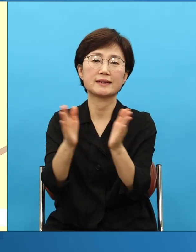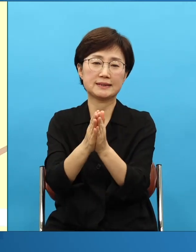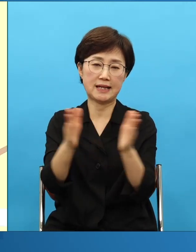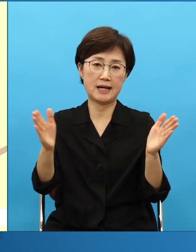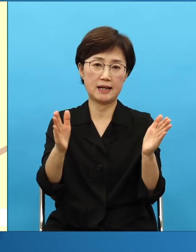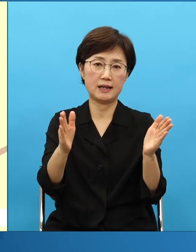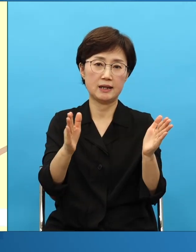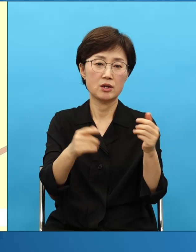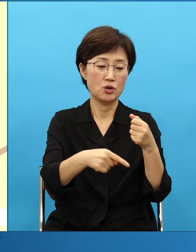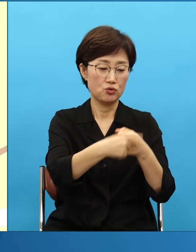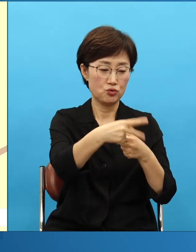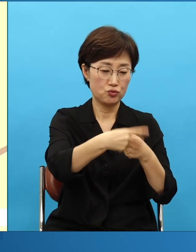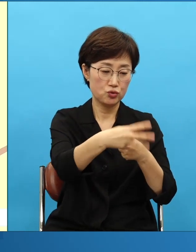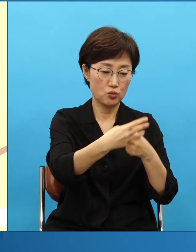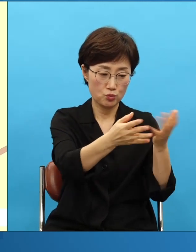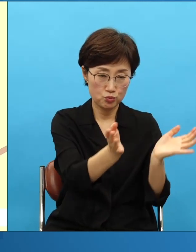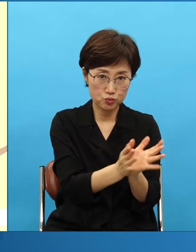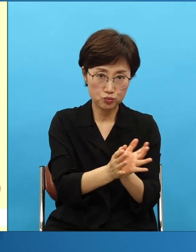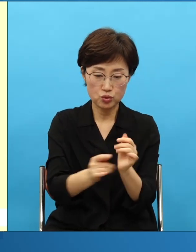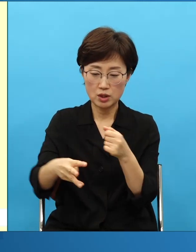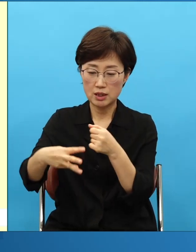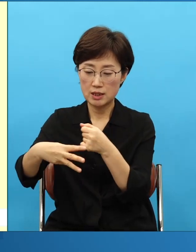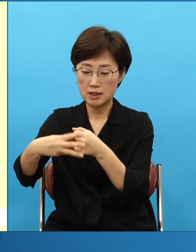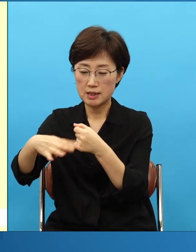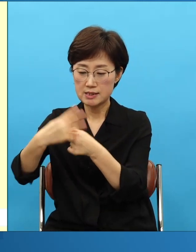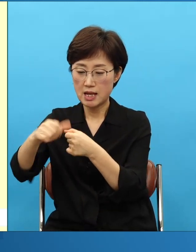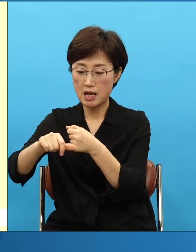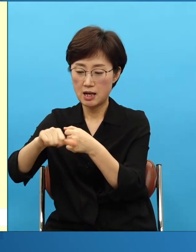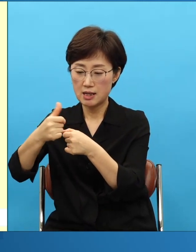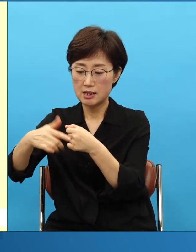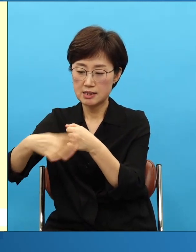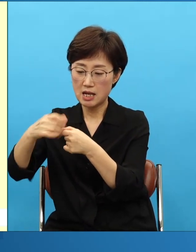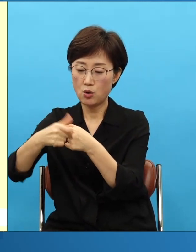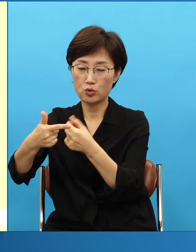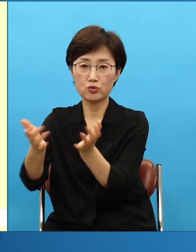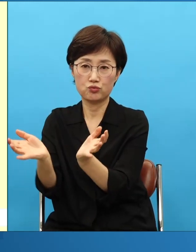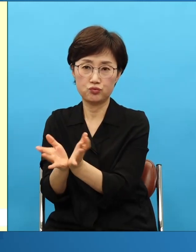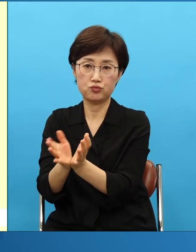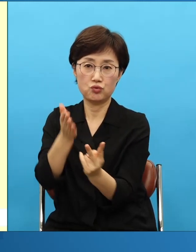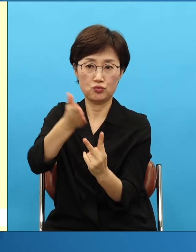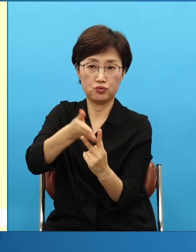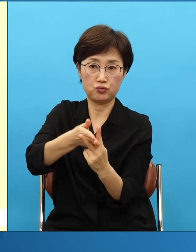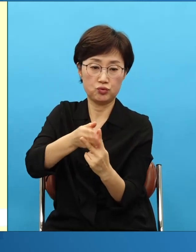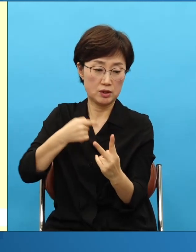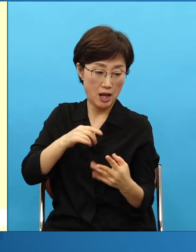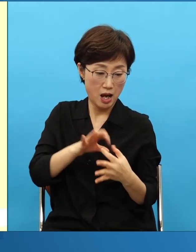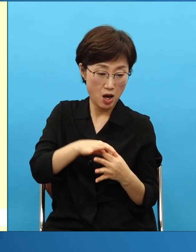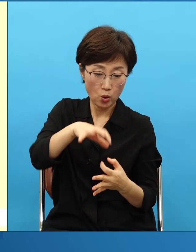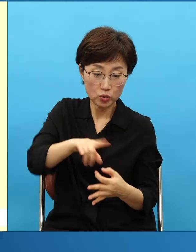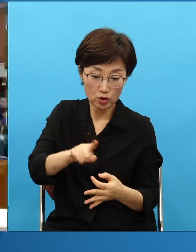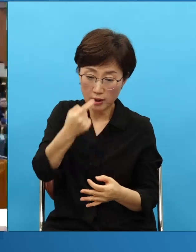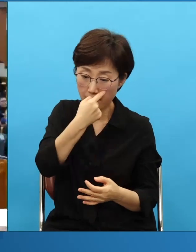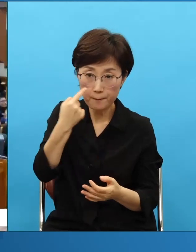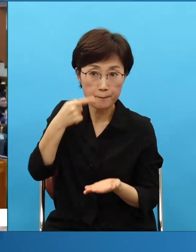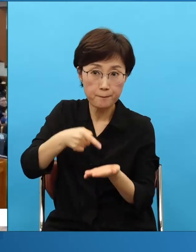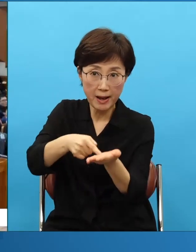따로, 초등부 따로 진행되니까 내가 참여해야 할 곳은 어딘지 정확히 확인하고 등록해야